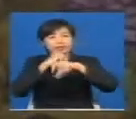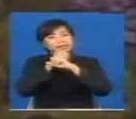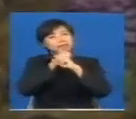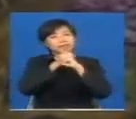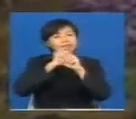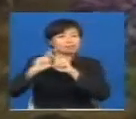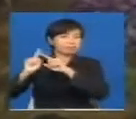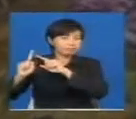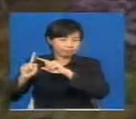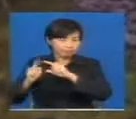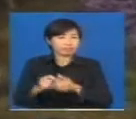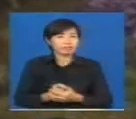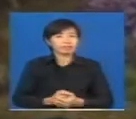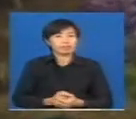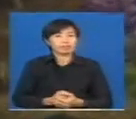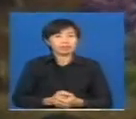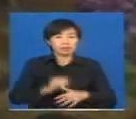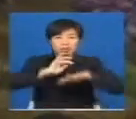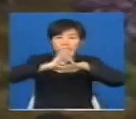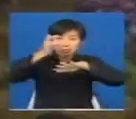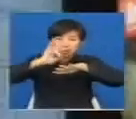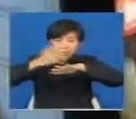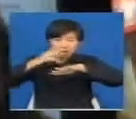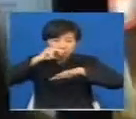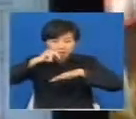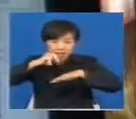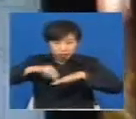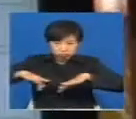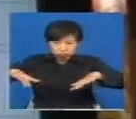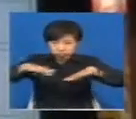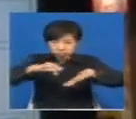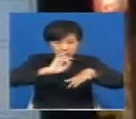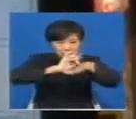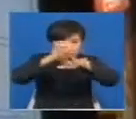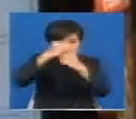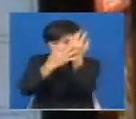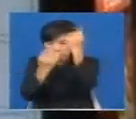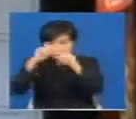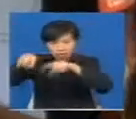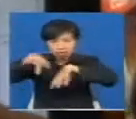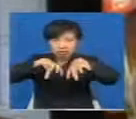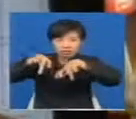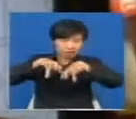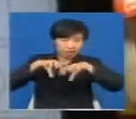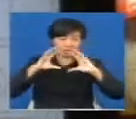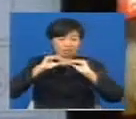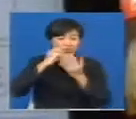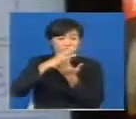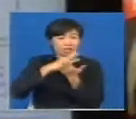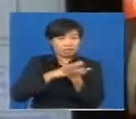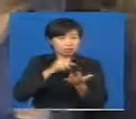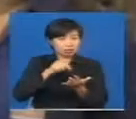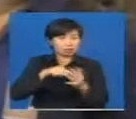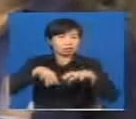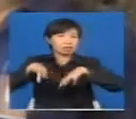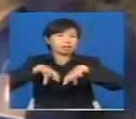ายการบริหารจัดการทรัพยากรธรรมชาติในแหล่งน้ำแต่ละประเภทซึ่งการประชุมสัมมนาทางด้านวิชาการนี้ได้จั